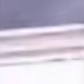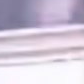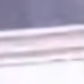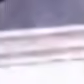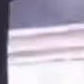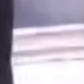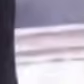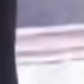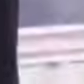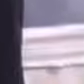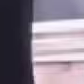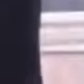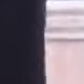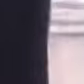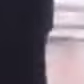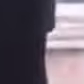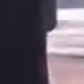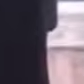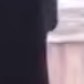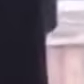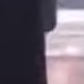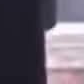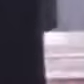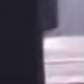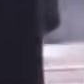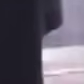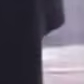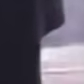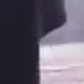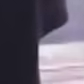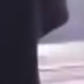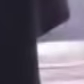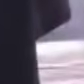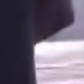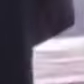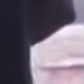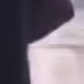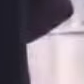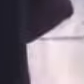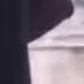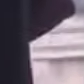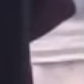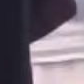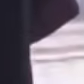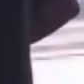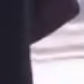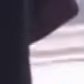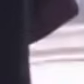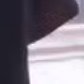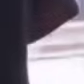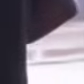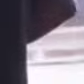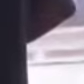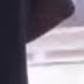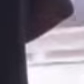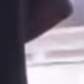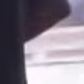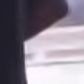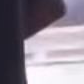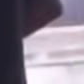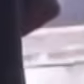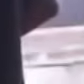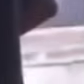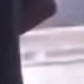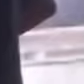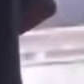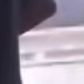lethu. Ngeke sikutshele ukuthi udakwa kusutha. I-age group yakhe ingakanani uzozibona iminyaka yami. Kodwa kunontanga yami